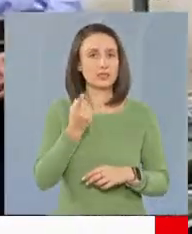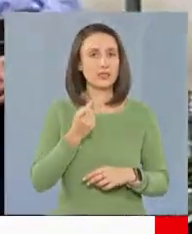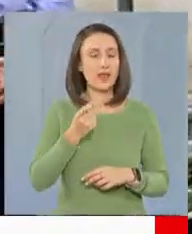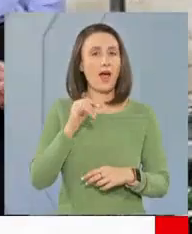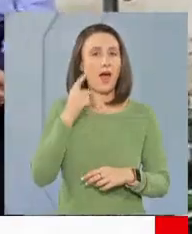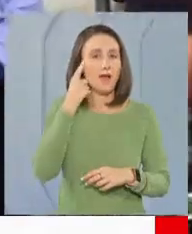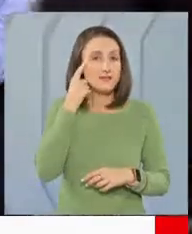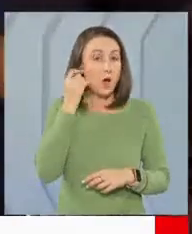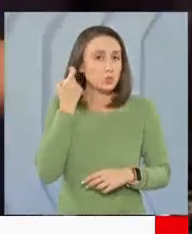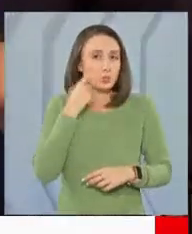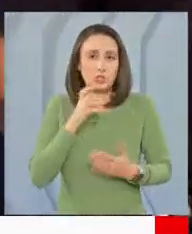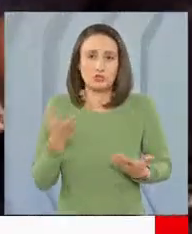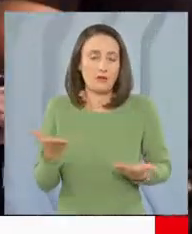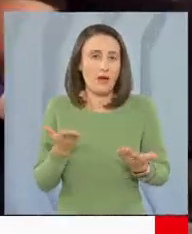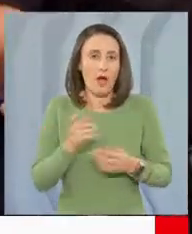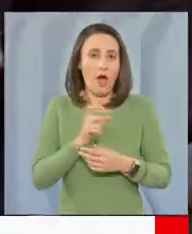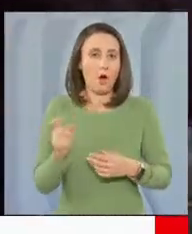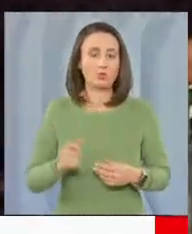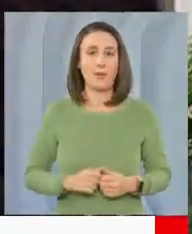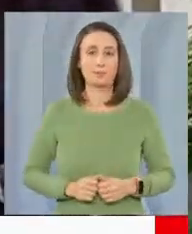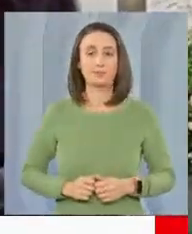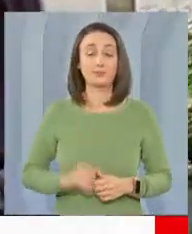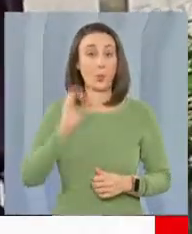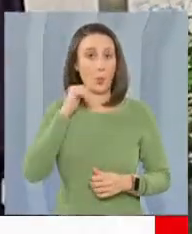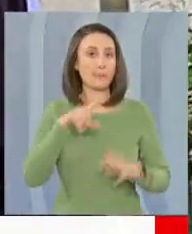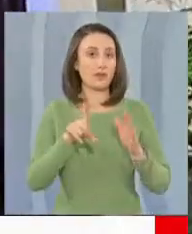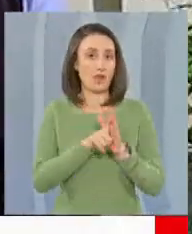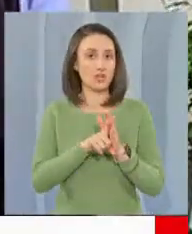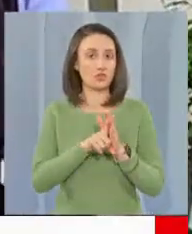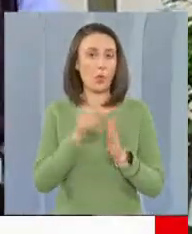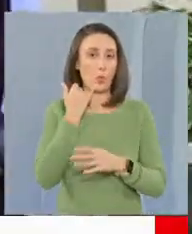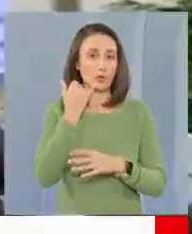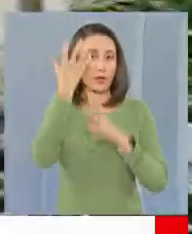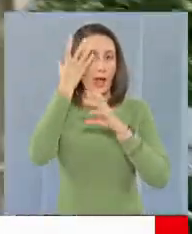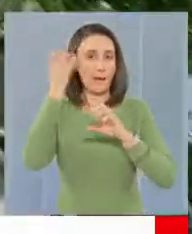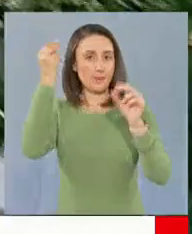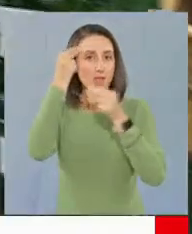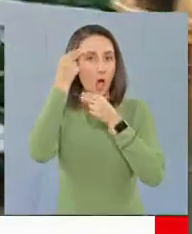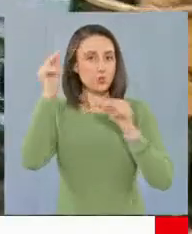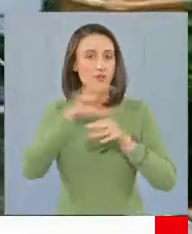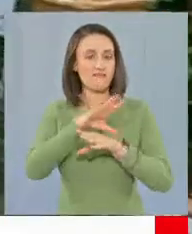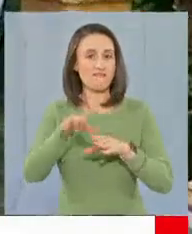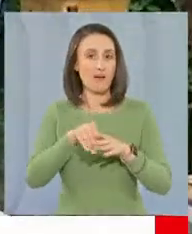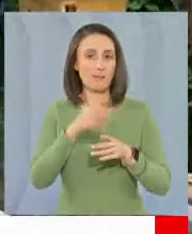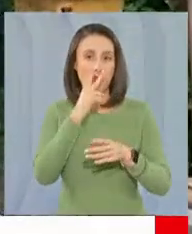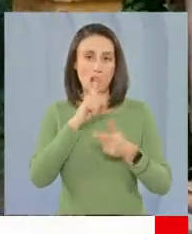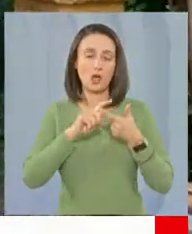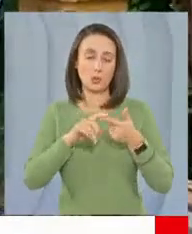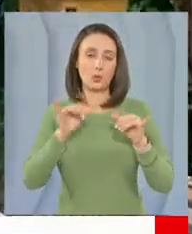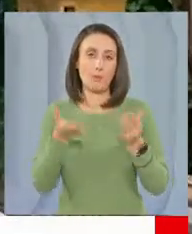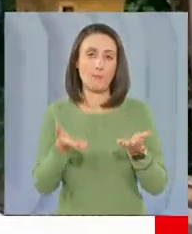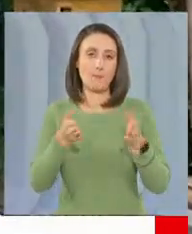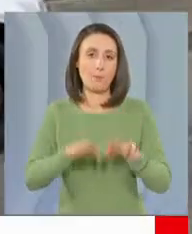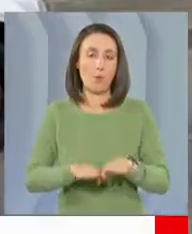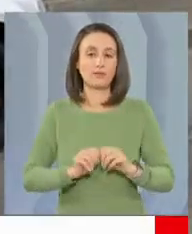asiatică și nu se știe Care este cauza decesului oamenii legii au contactat Ambasada pentru a i înștiința familia în legătură cu tragedia